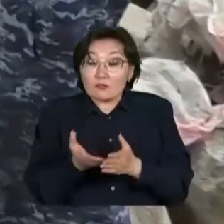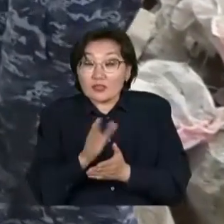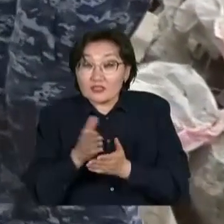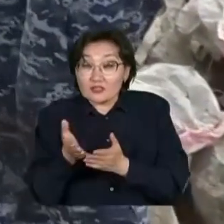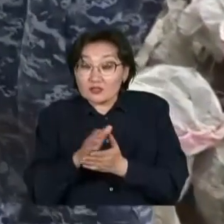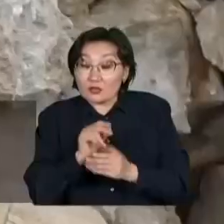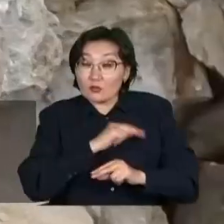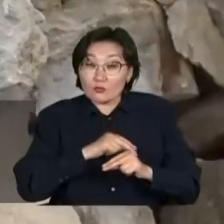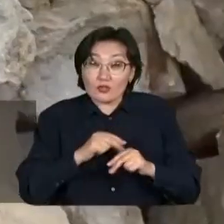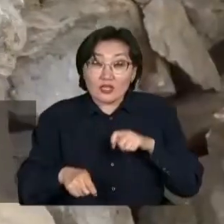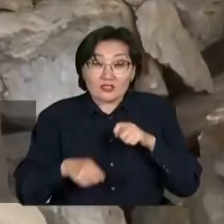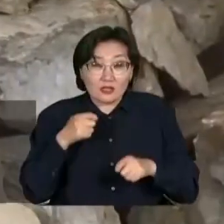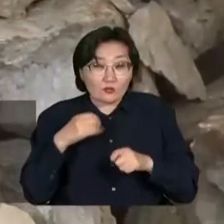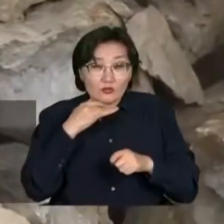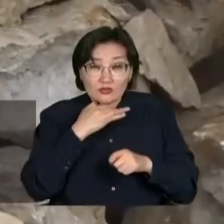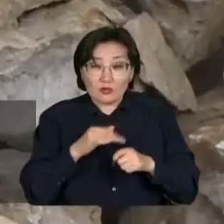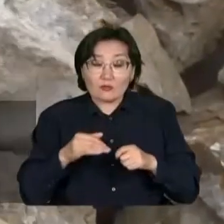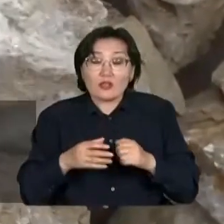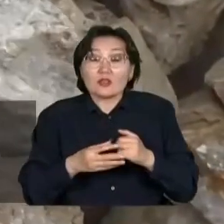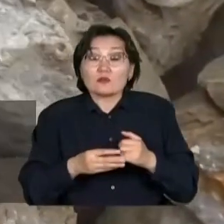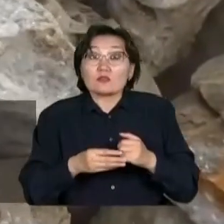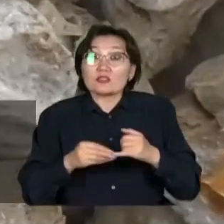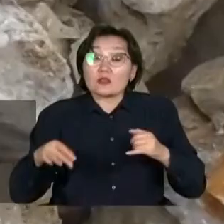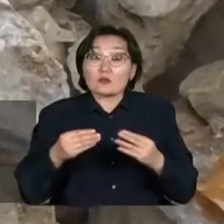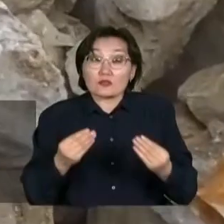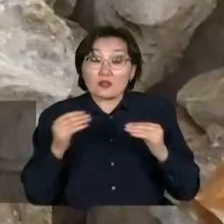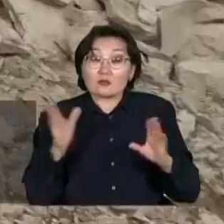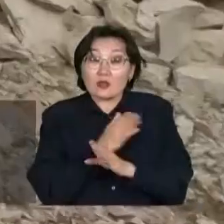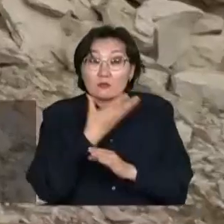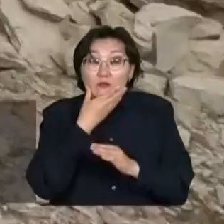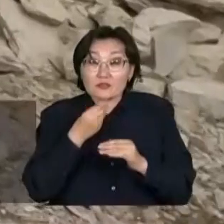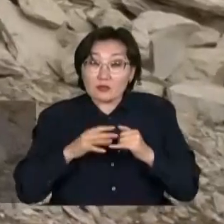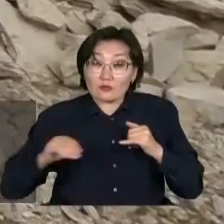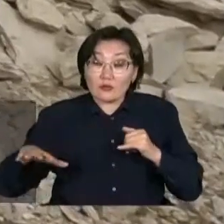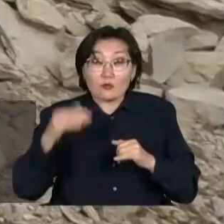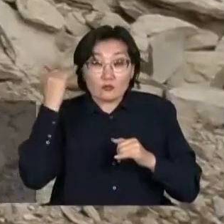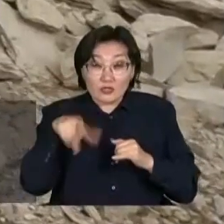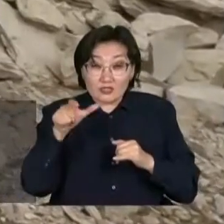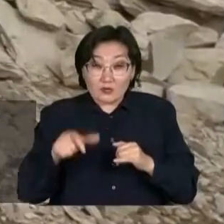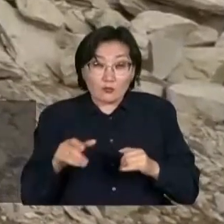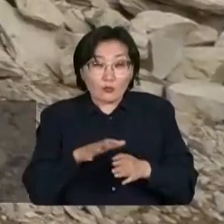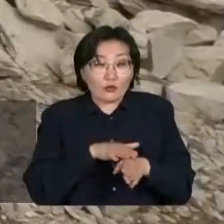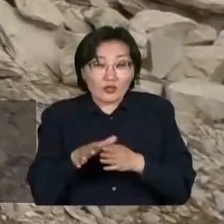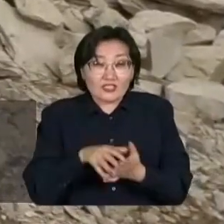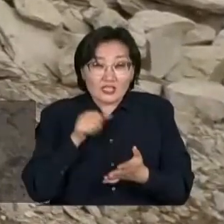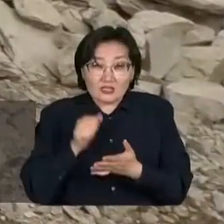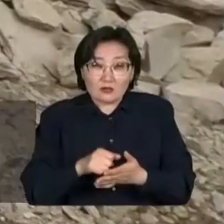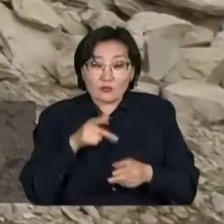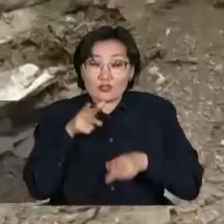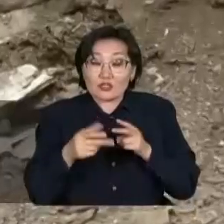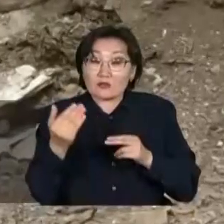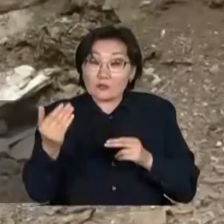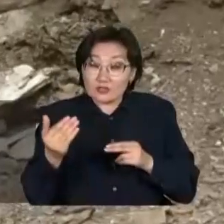келтірген залалы көп екендігін айтады. Жері шұрайлы, табиғаты тамаша, аумақта белгісіз біреулер тас талқан етіп тастады деп күйінеді